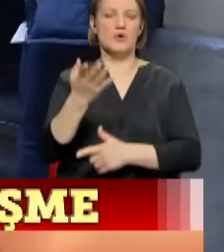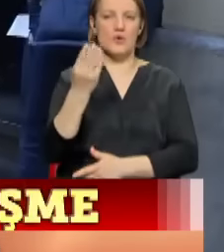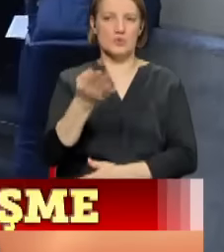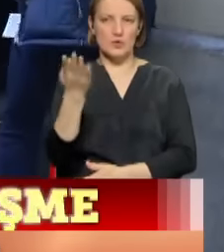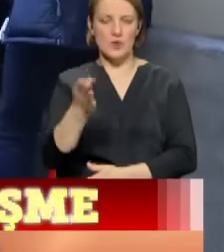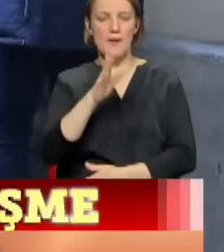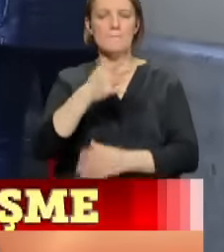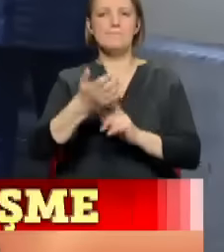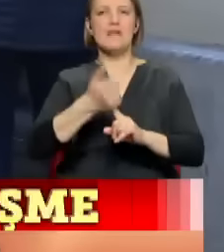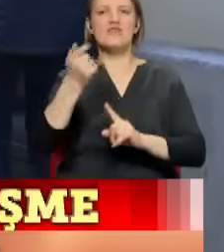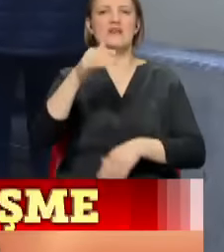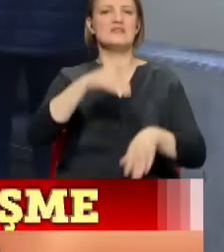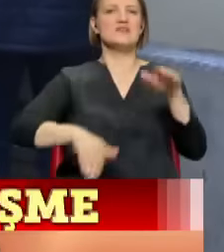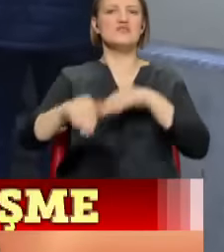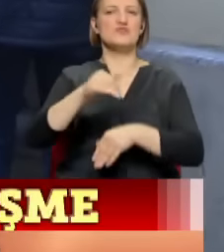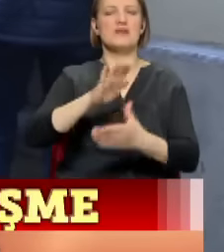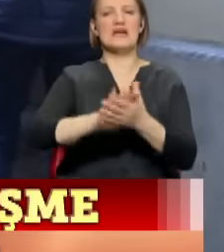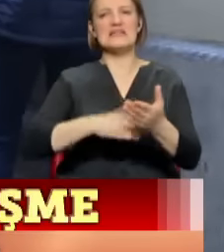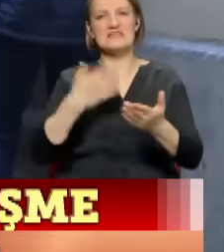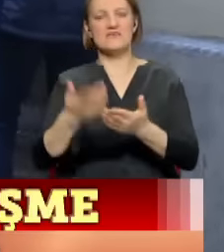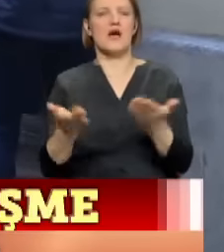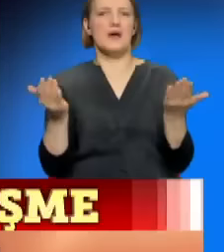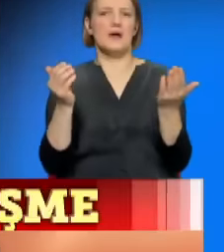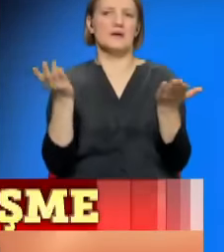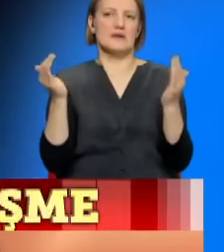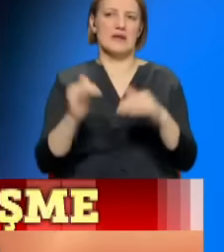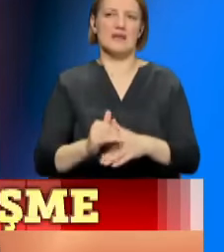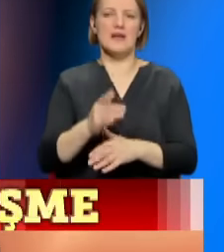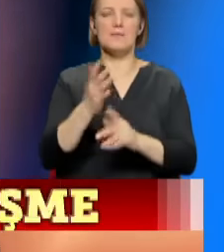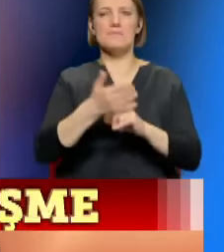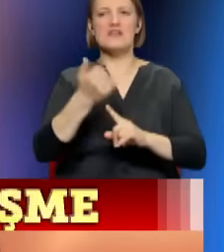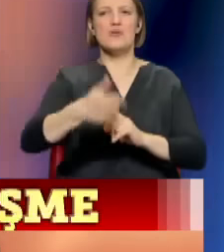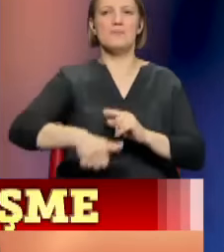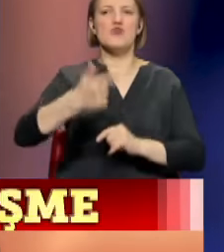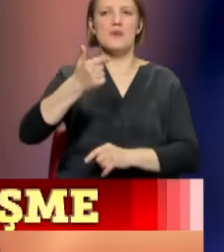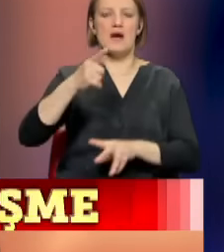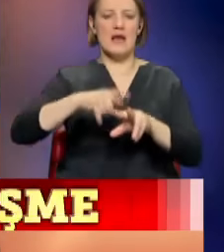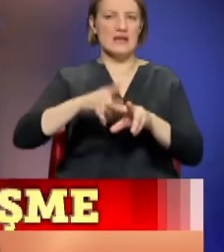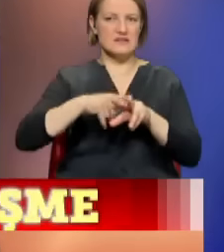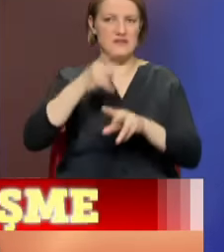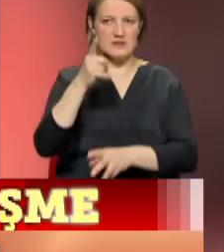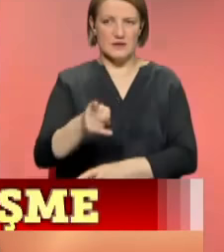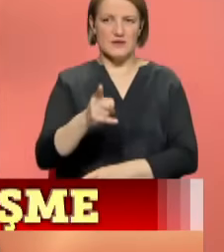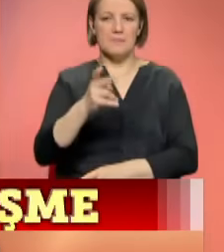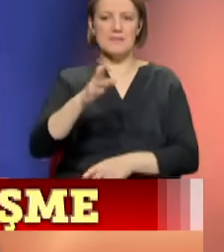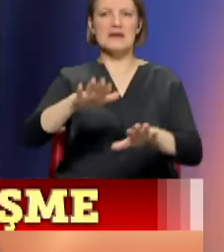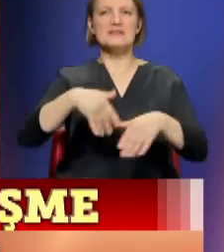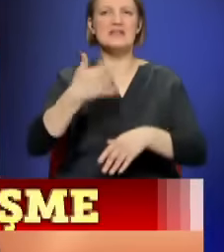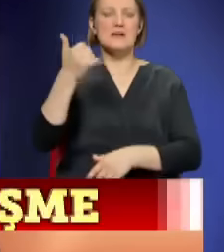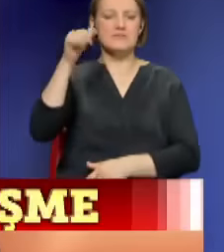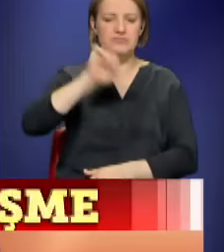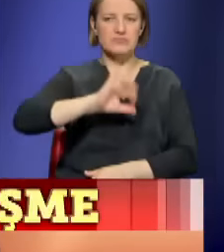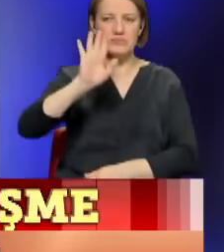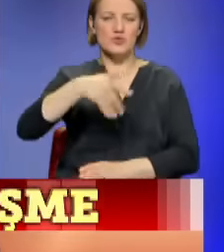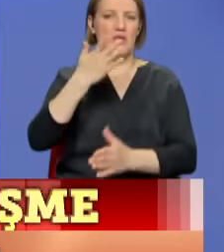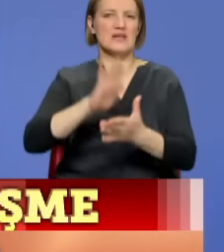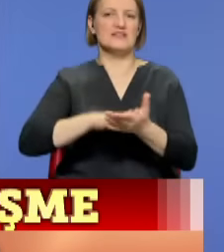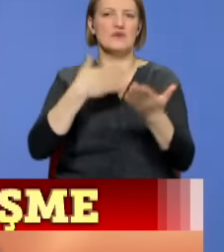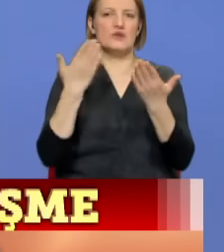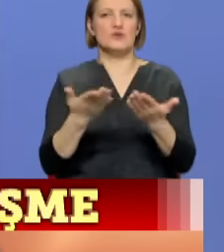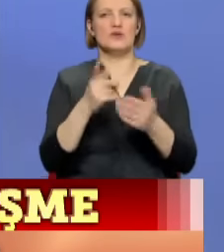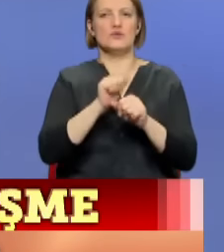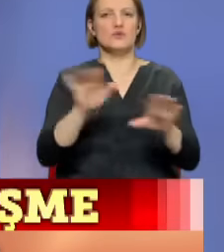yükseldi. Belçika'da ise seçimler istifayı beraberinde getirdi. Belçika Başbakanı Alexander De Croo partisinin yenilgisinin ardından istifa